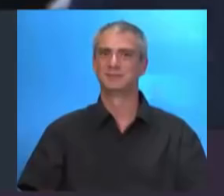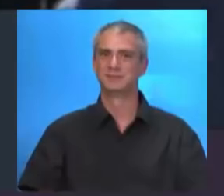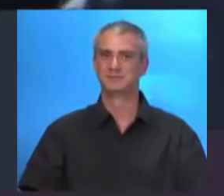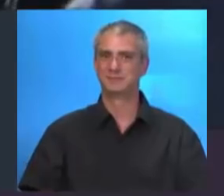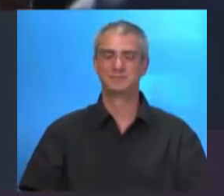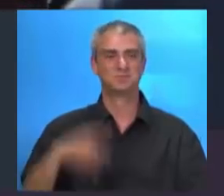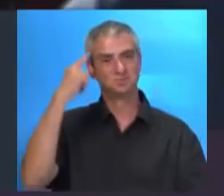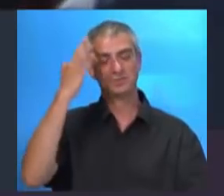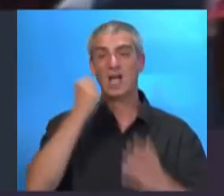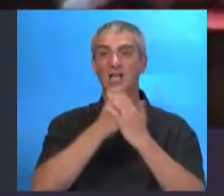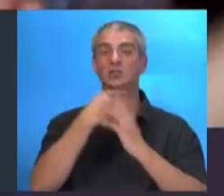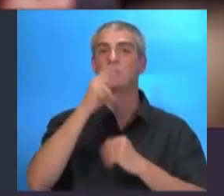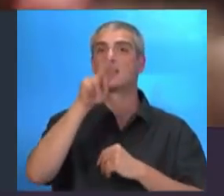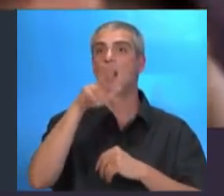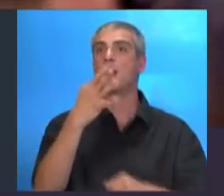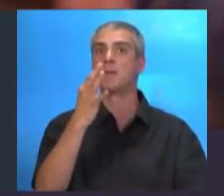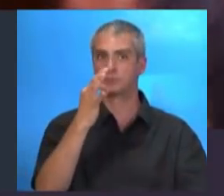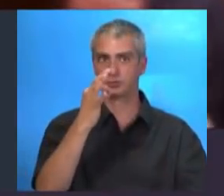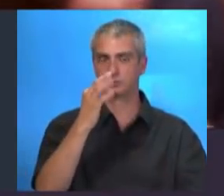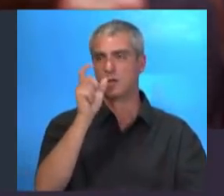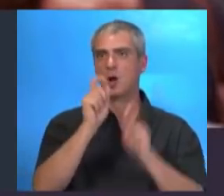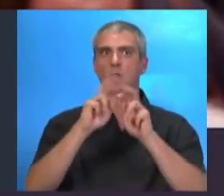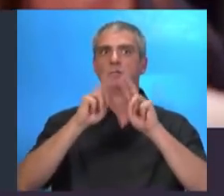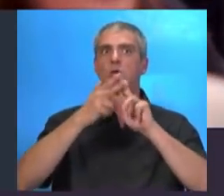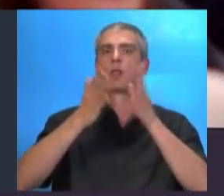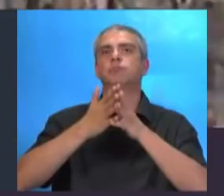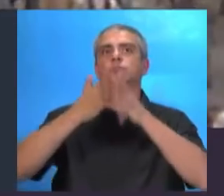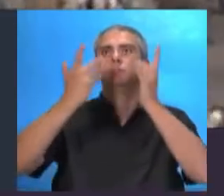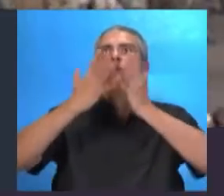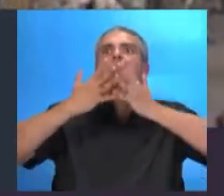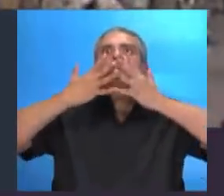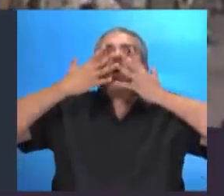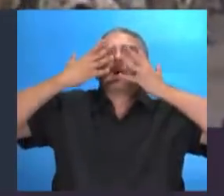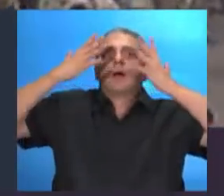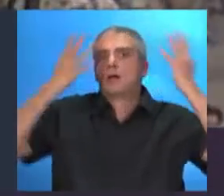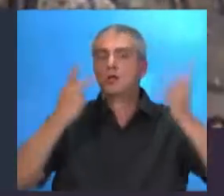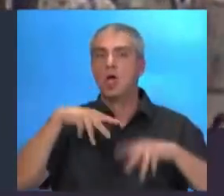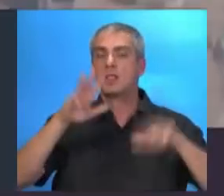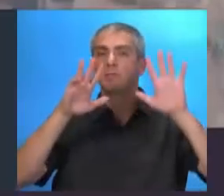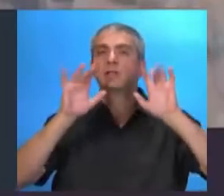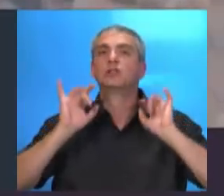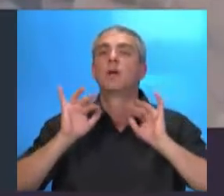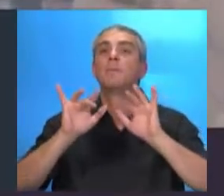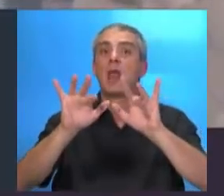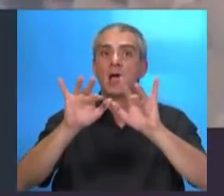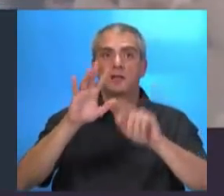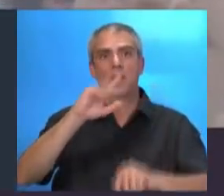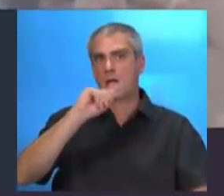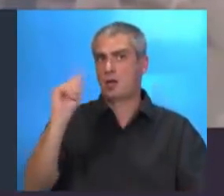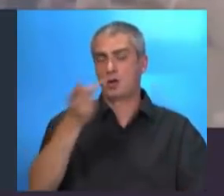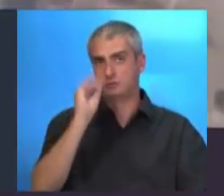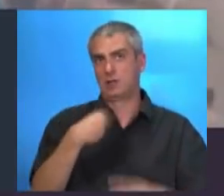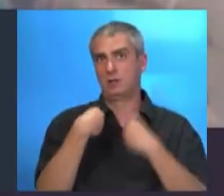היא שעד שנת 2050 תגדל אוכלוסיית העולם למספר מטורף של יותר מ9 מיליארד, כאשר את כל אלו